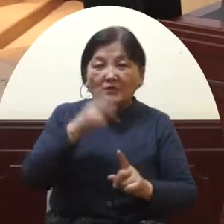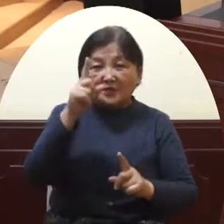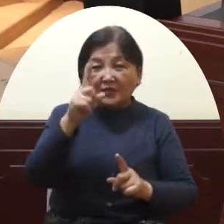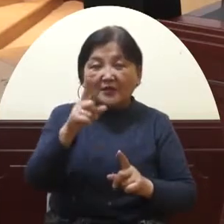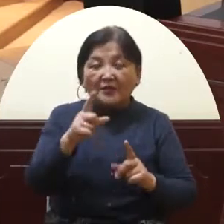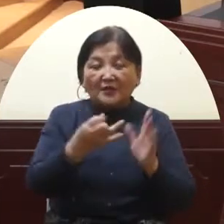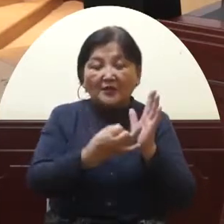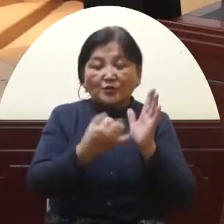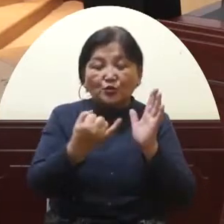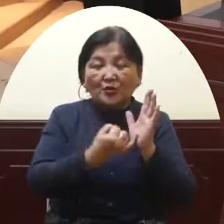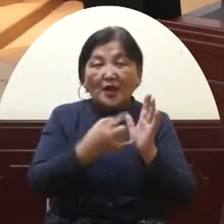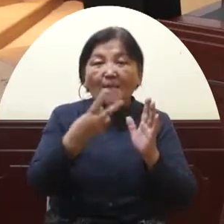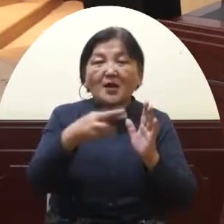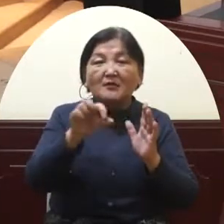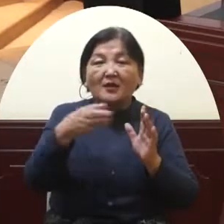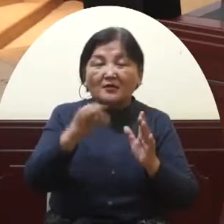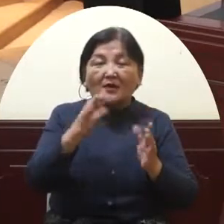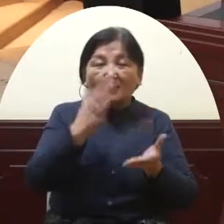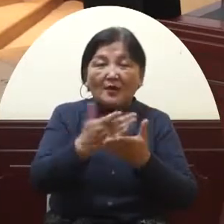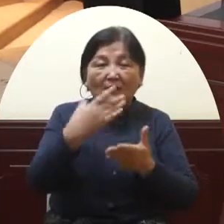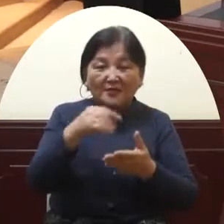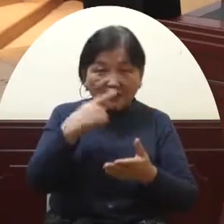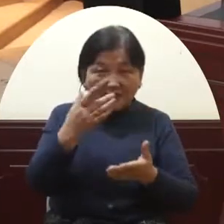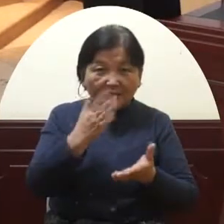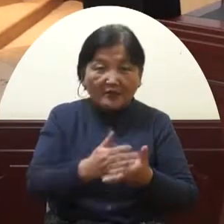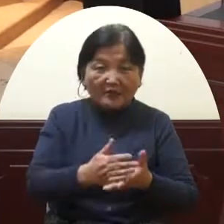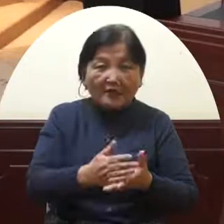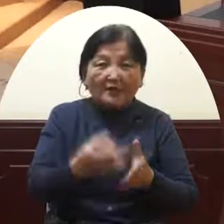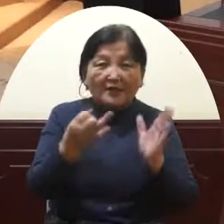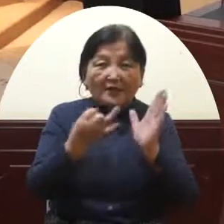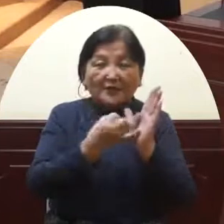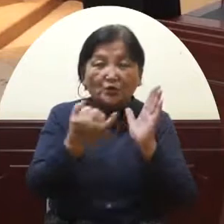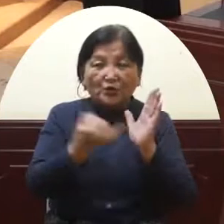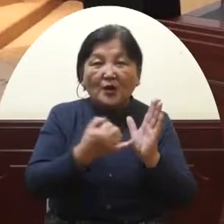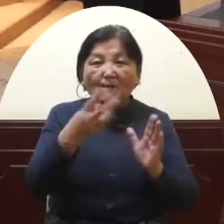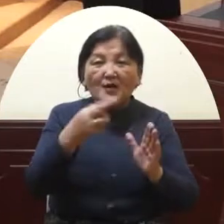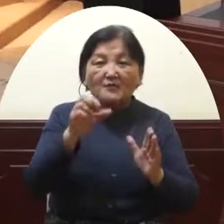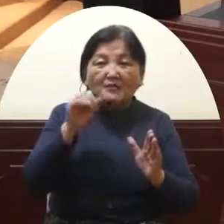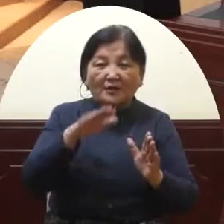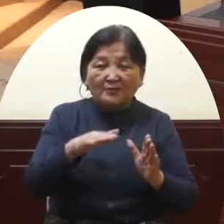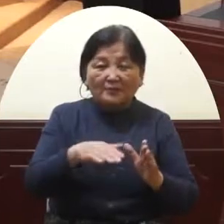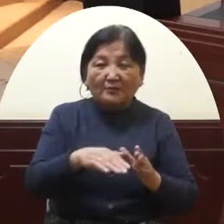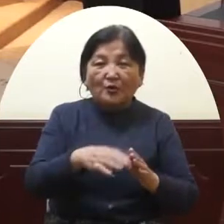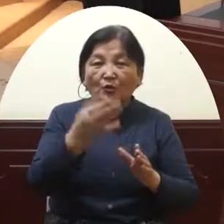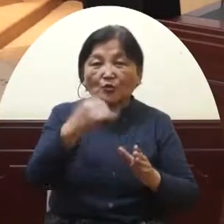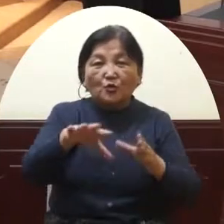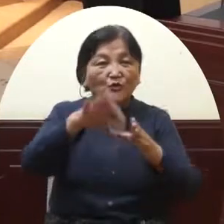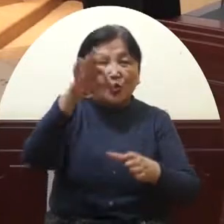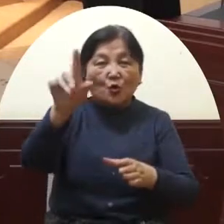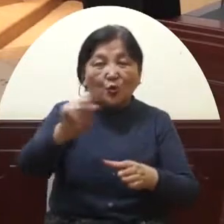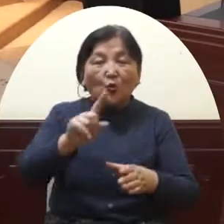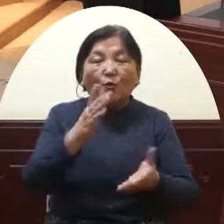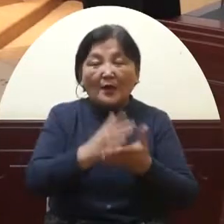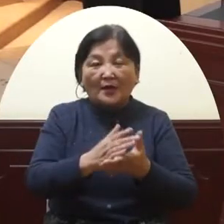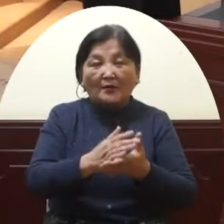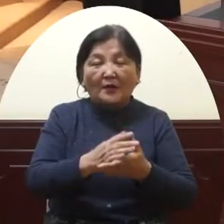мандаттай байх. Тэгээ миний харж байгаагаар энэ тогтолцоог шууд сонгохгүй байх энэ чинь маш